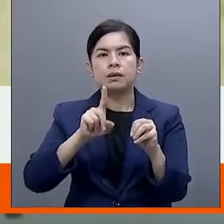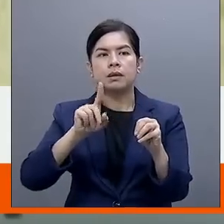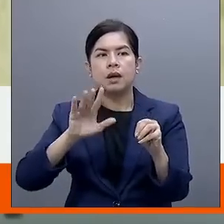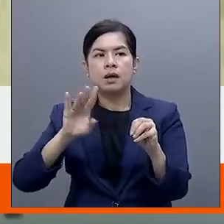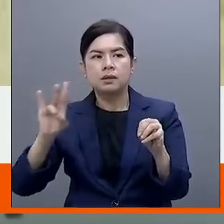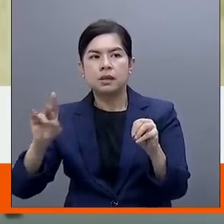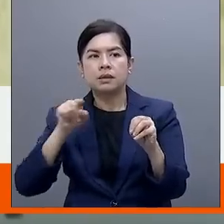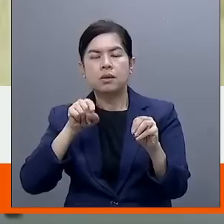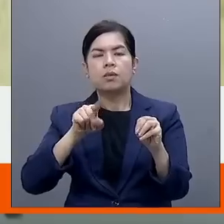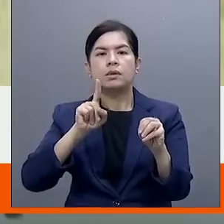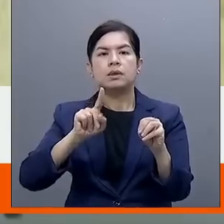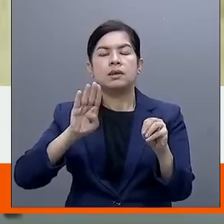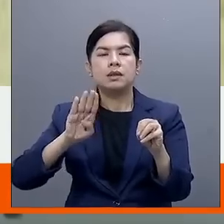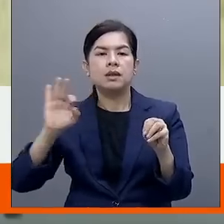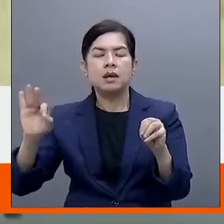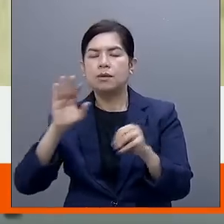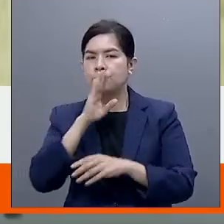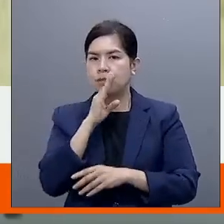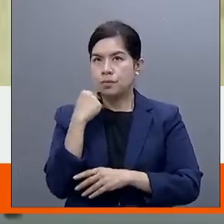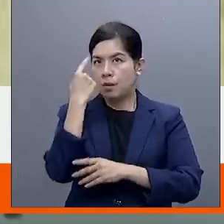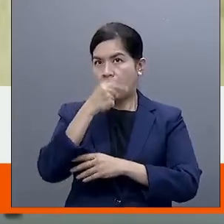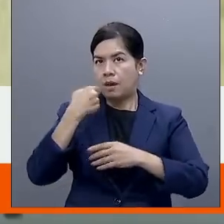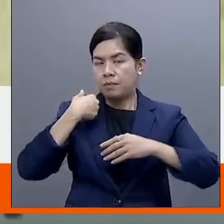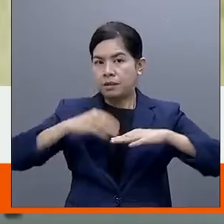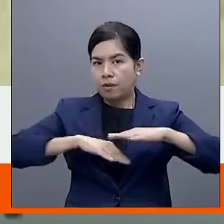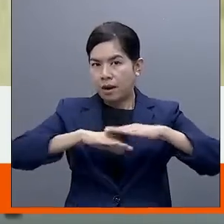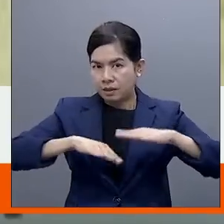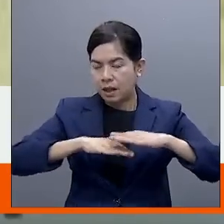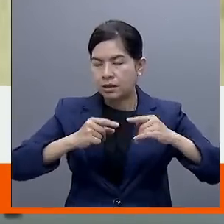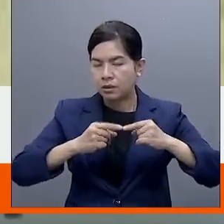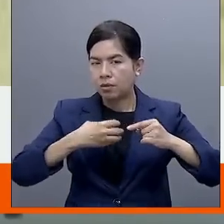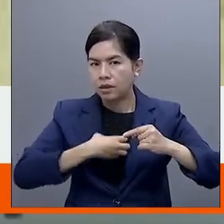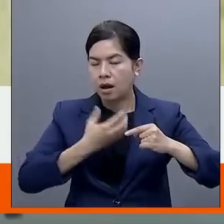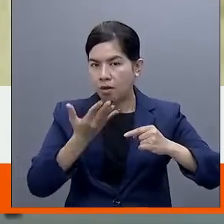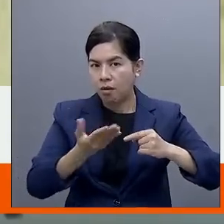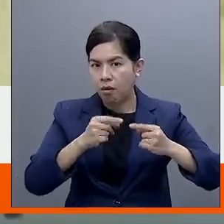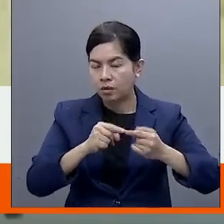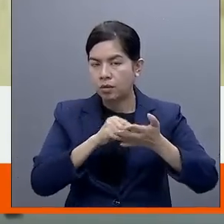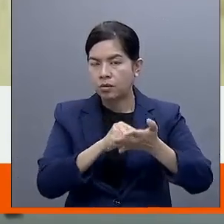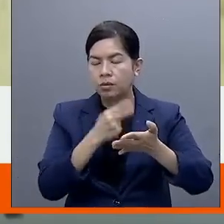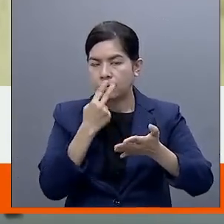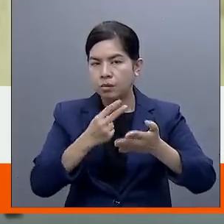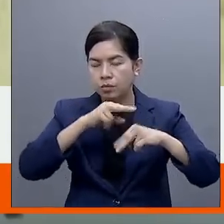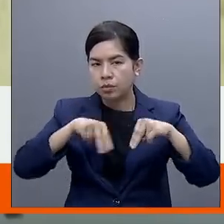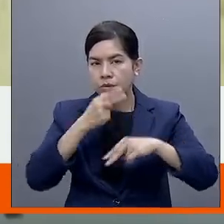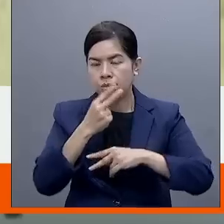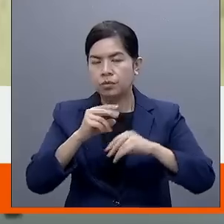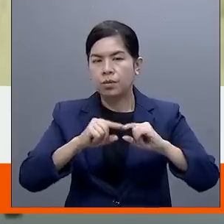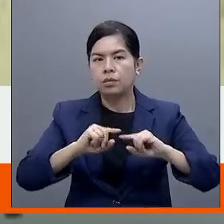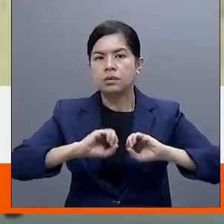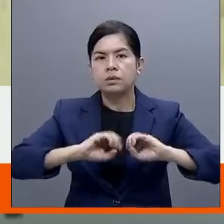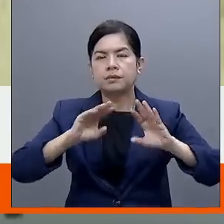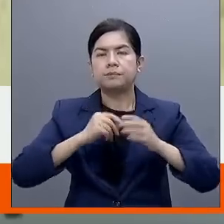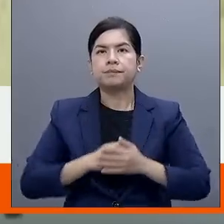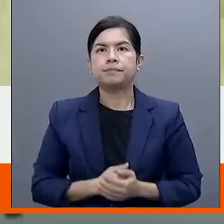ใครที่มีพยานหลักฐานที่กล่าวอ้างมีการพามาเลยครับนำมายินดีรับเข้าสำนวนนะครับในนี้อยู่ในคำให้การเร